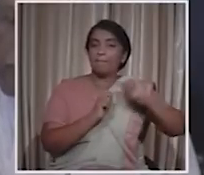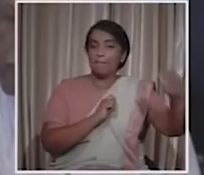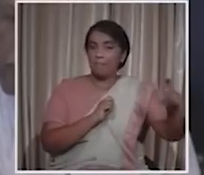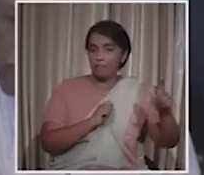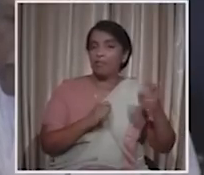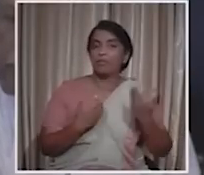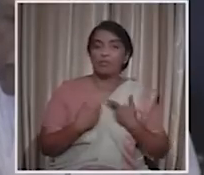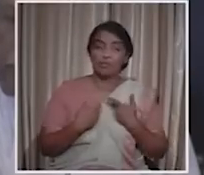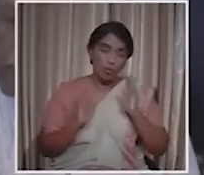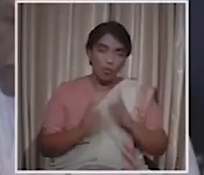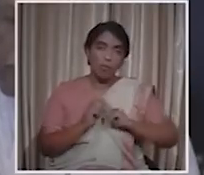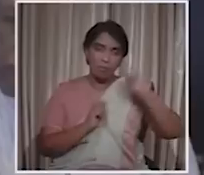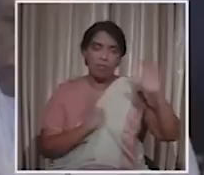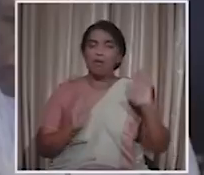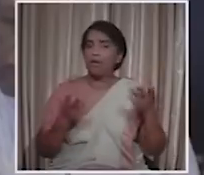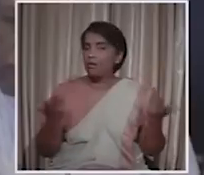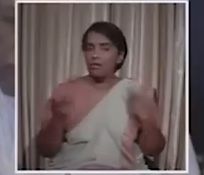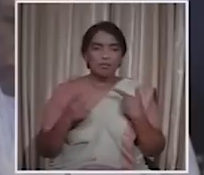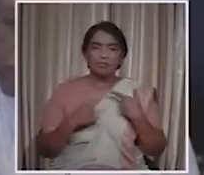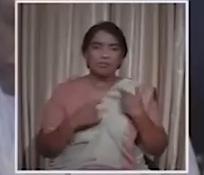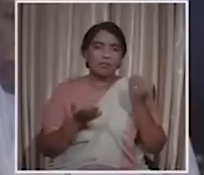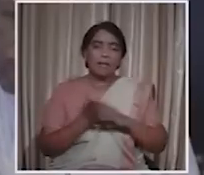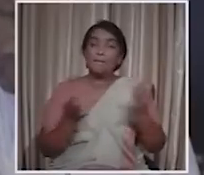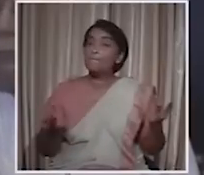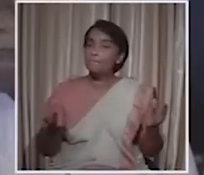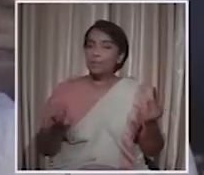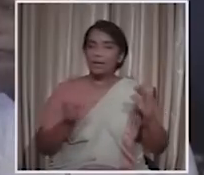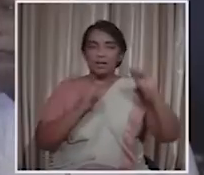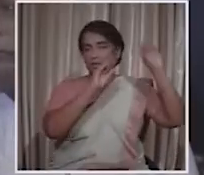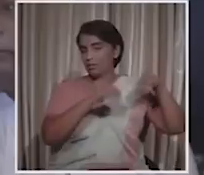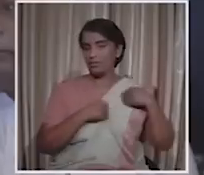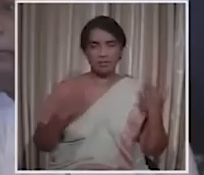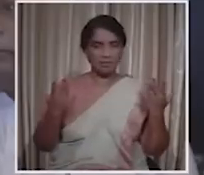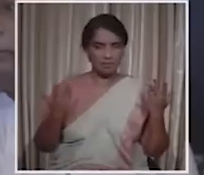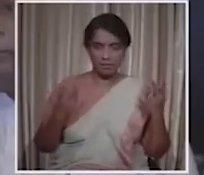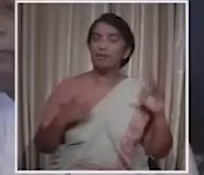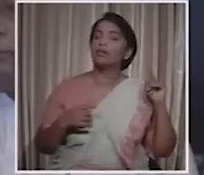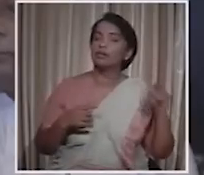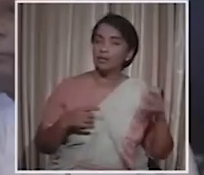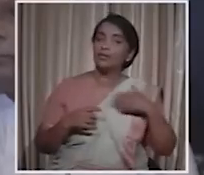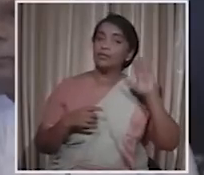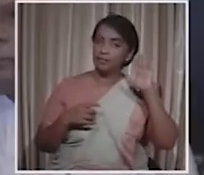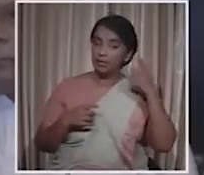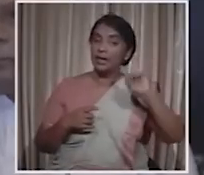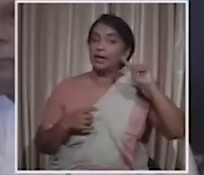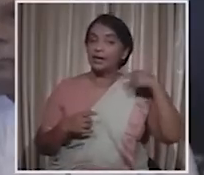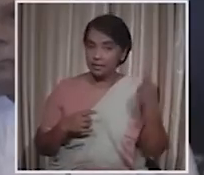ක්‍රමවේදයක් අපට තිබිය යුතුයි. නැතිනම් කවුරුත් අපිට පිනට සල්ලි දෙන්නේ නැහැ. විශේෂයෙන්ම